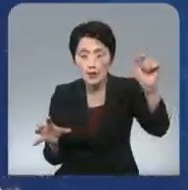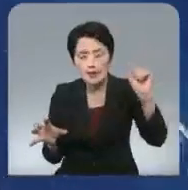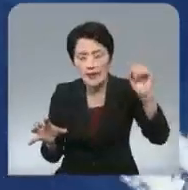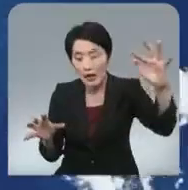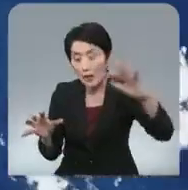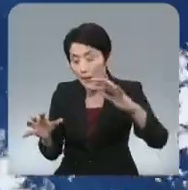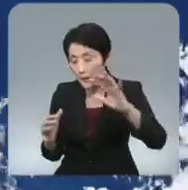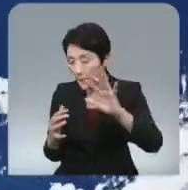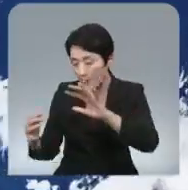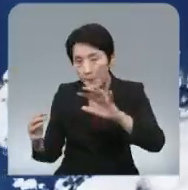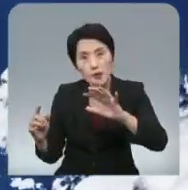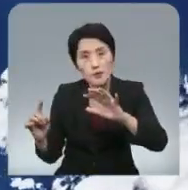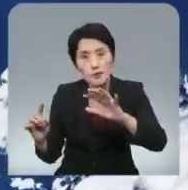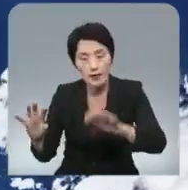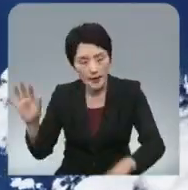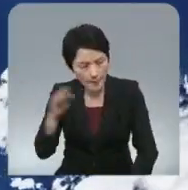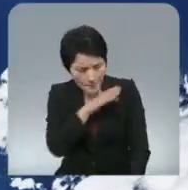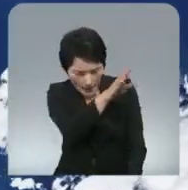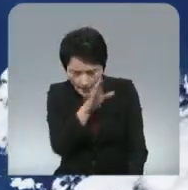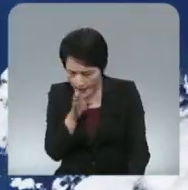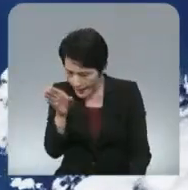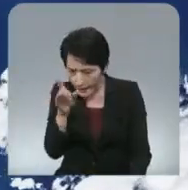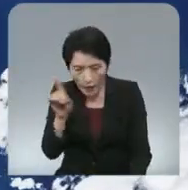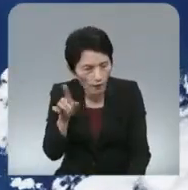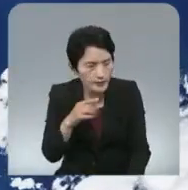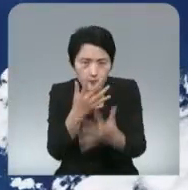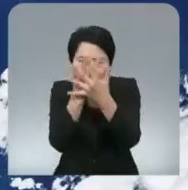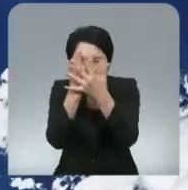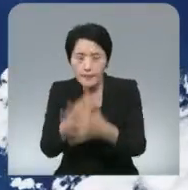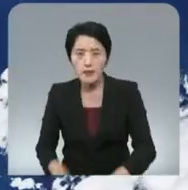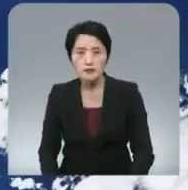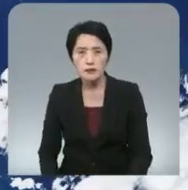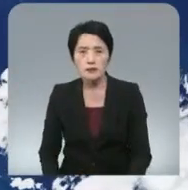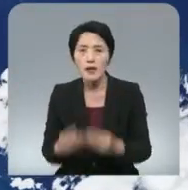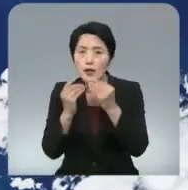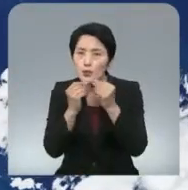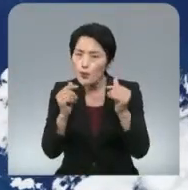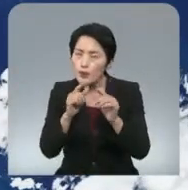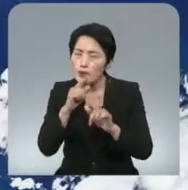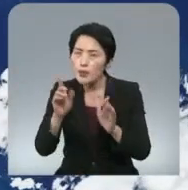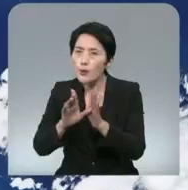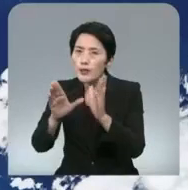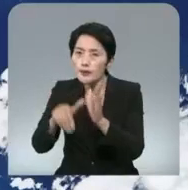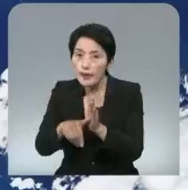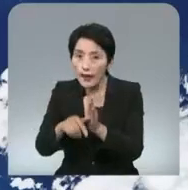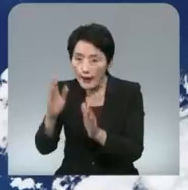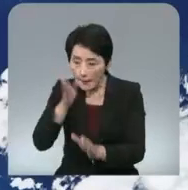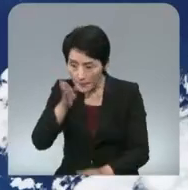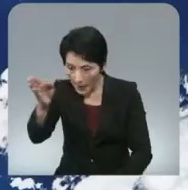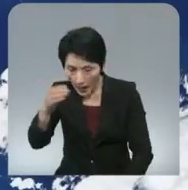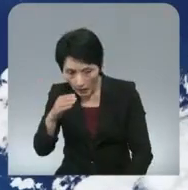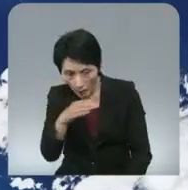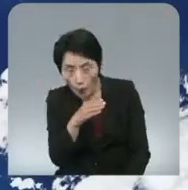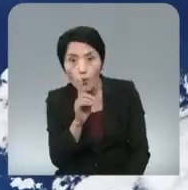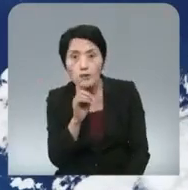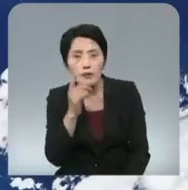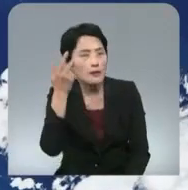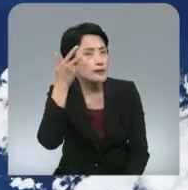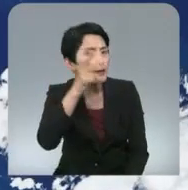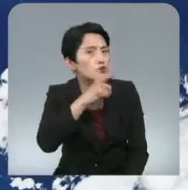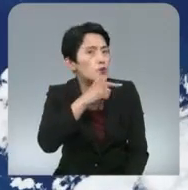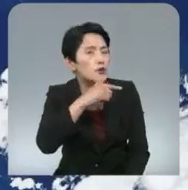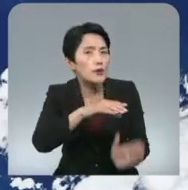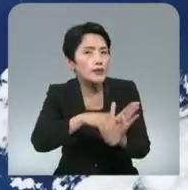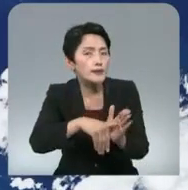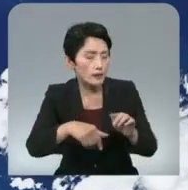độ nước biển trên 30 độ C tiếp theo bão sẽ di chuyển theo hướng Đông Nam do bị khối khí áp cao phía bắc chặn lại tới cuối tuần